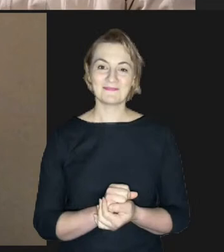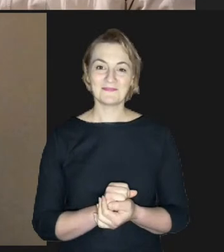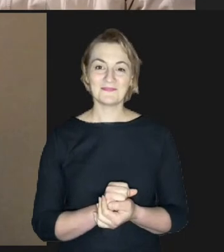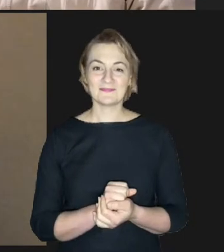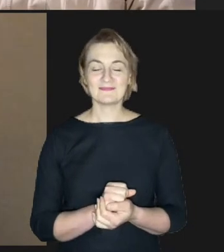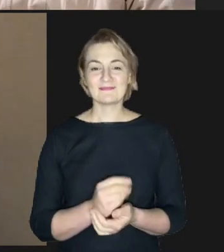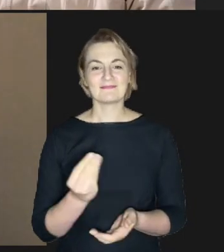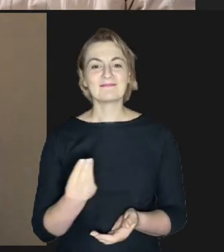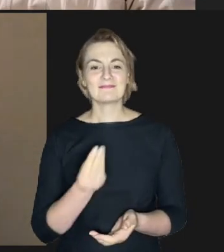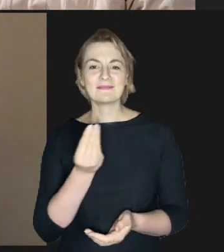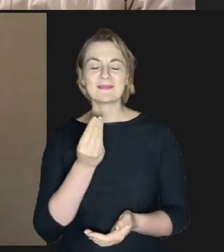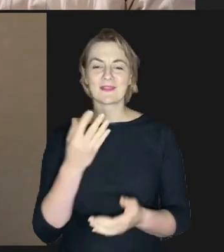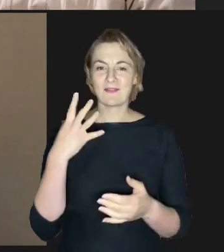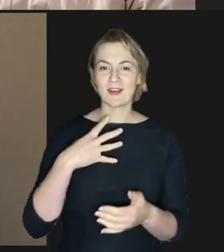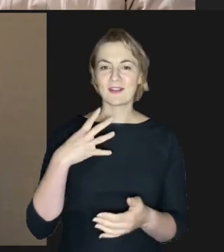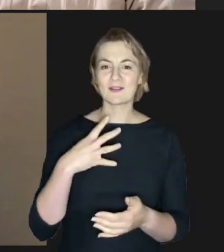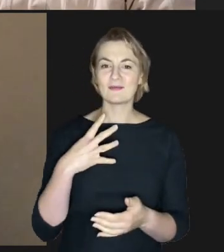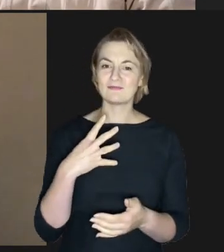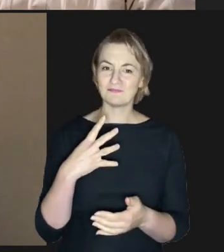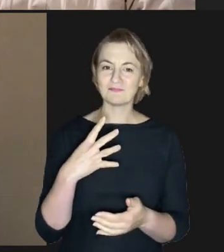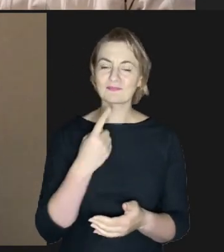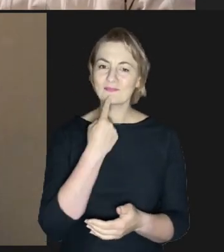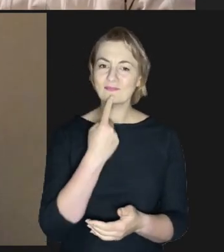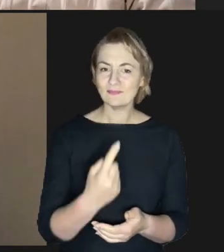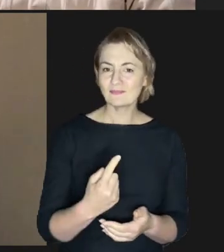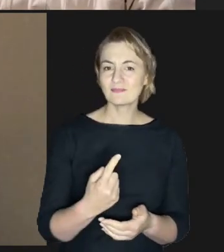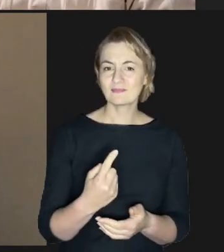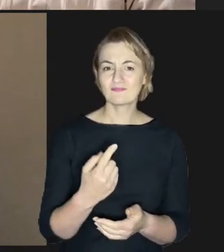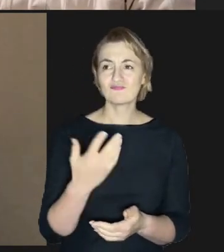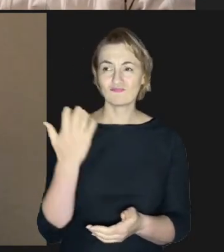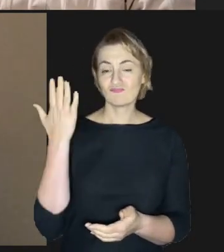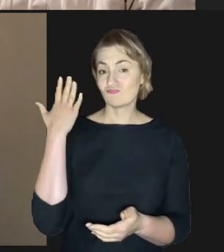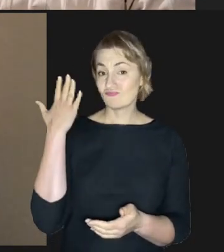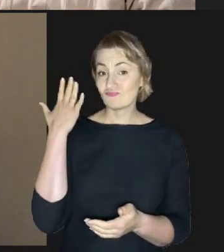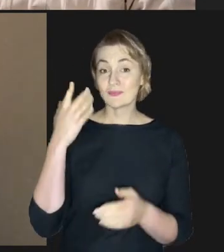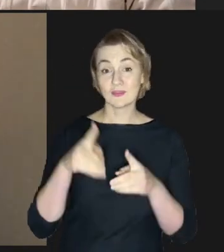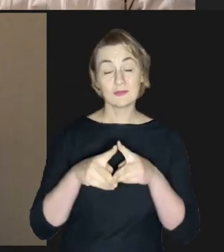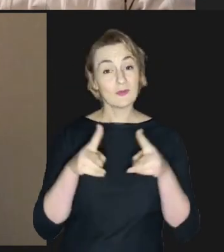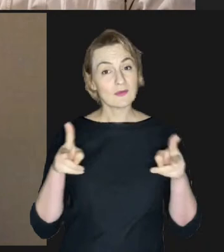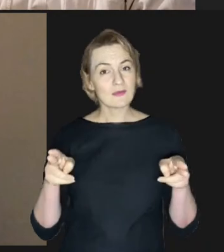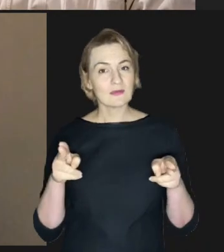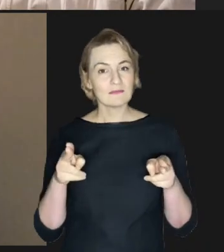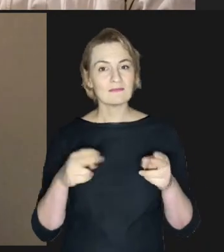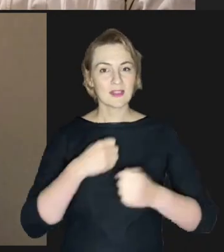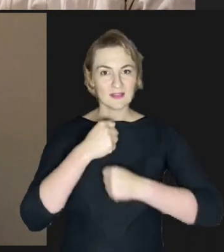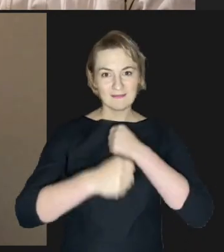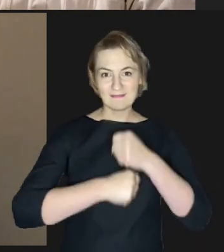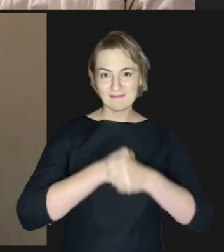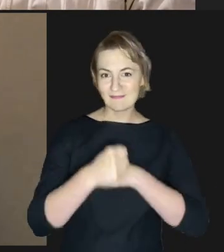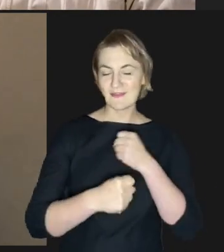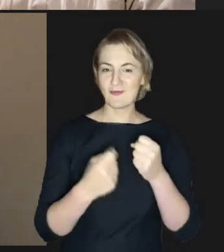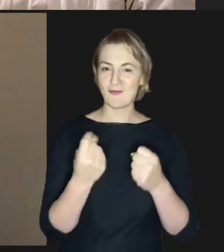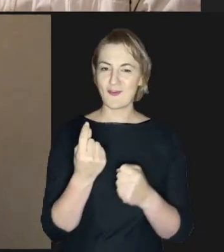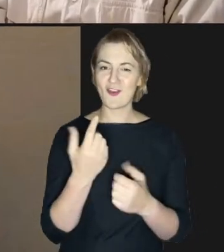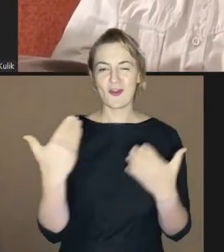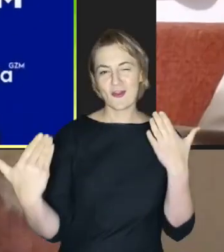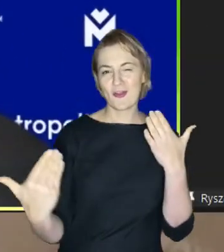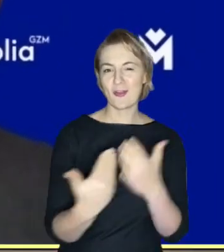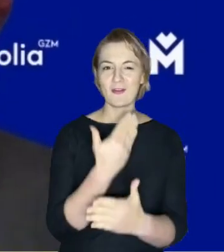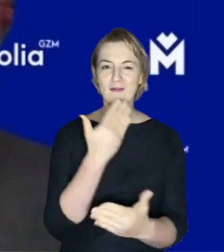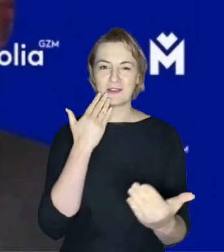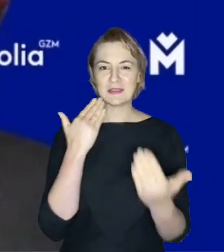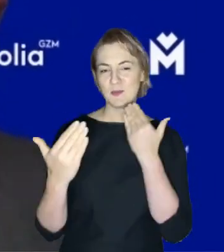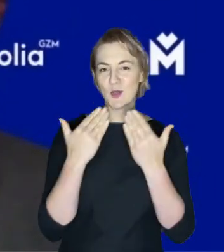No, warto podkreślić, że od pewnego czasu nasza działalność nabrała nowego kolorytu,